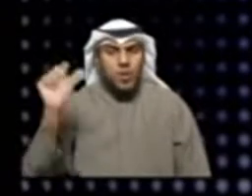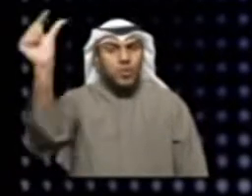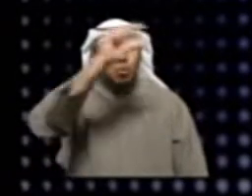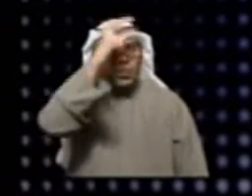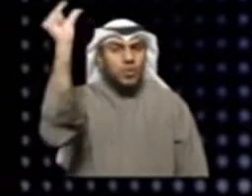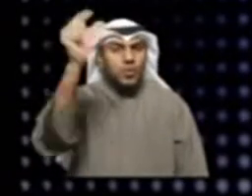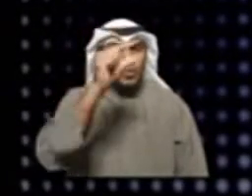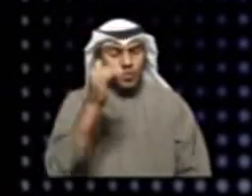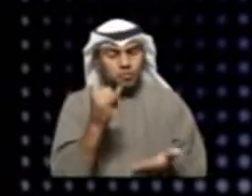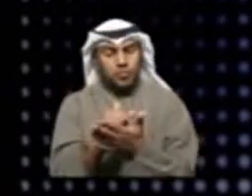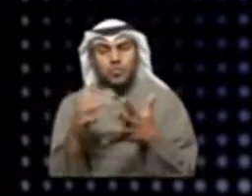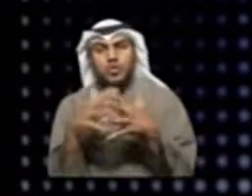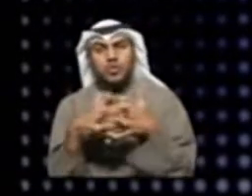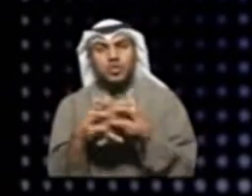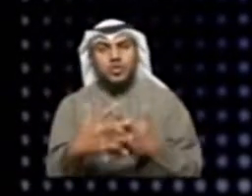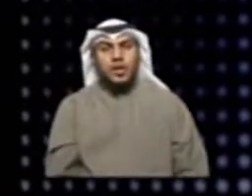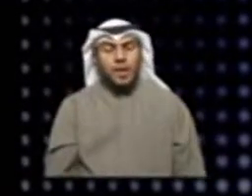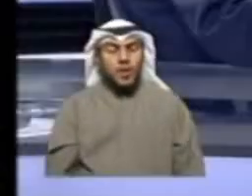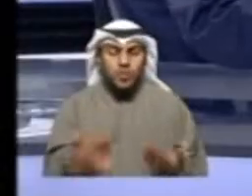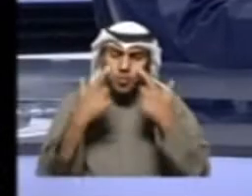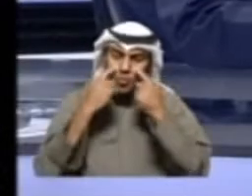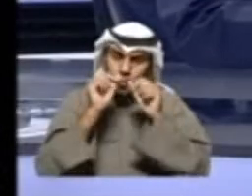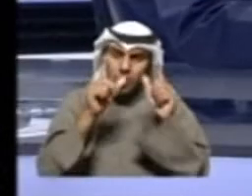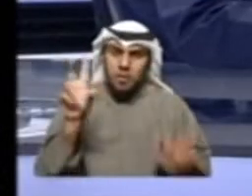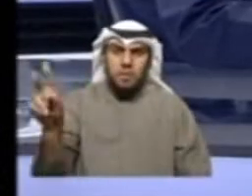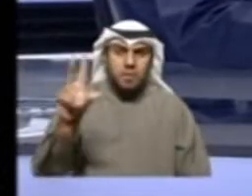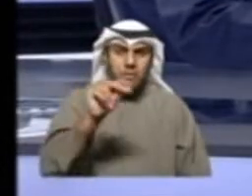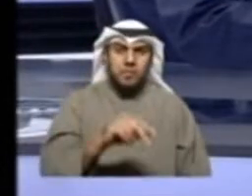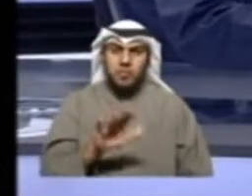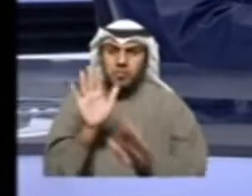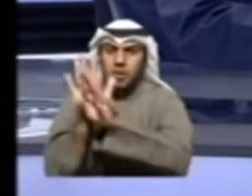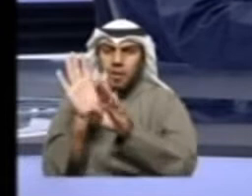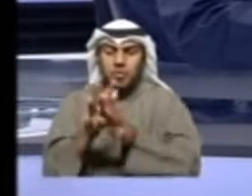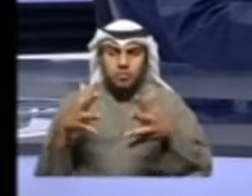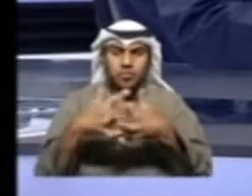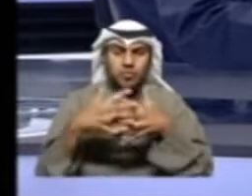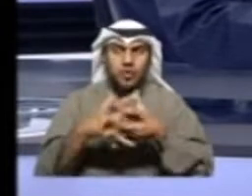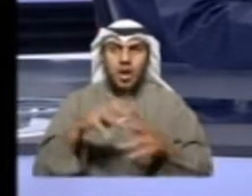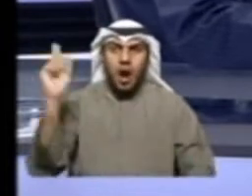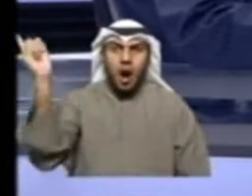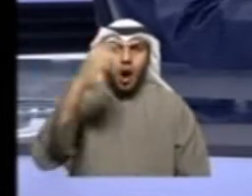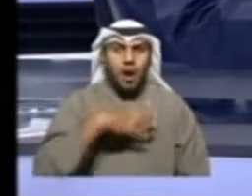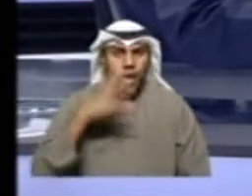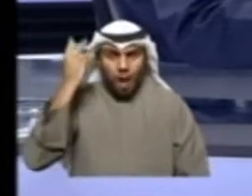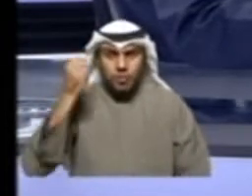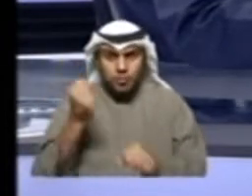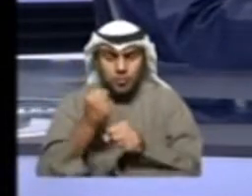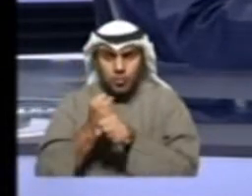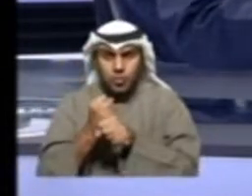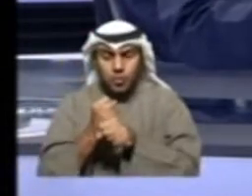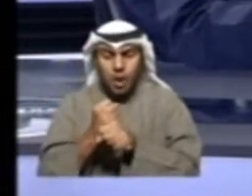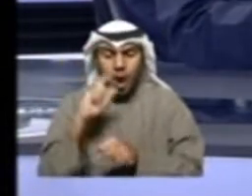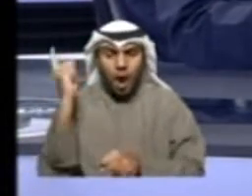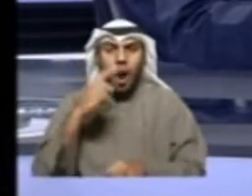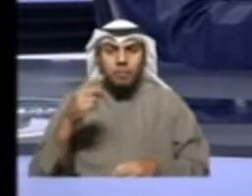لهذه الشركات، ولذلك هذا أكبر تحفيز وأكبر أمان للشركات العالمية القادمة من كل أرجاء